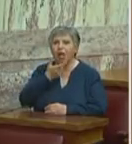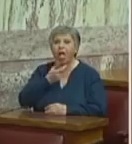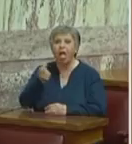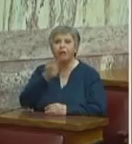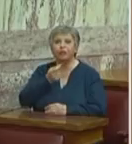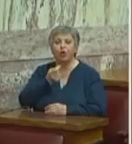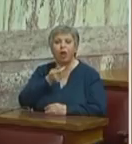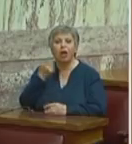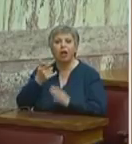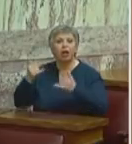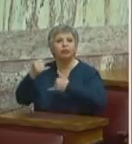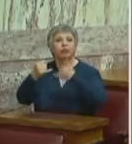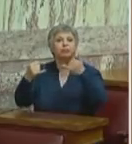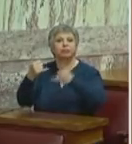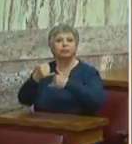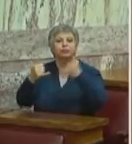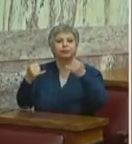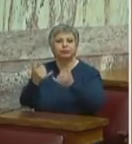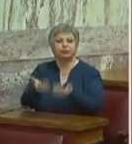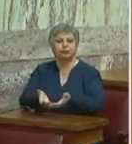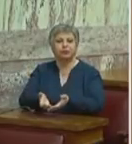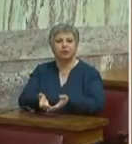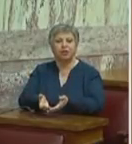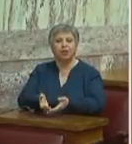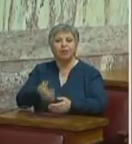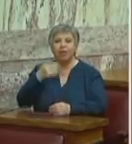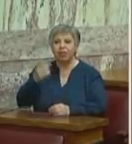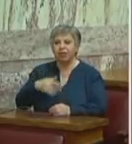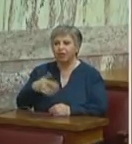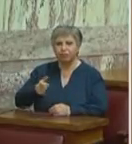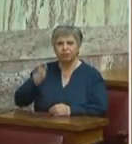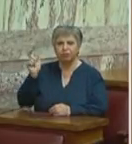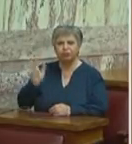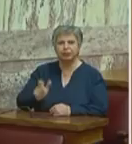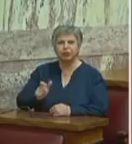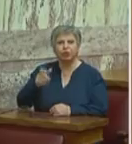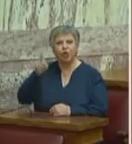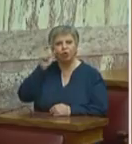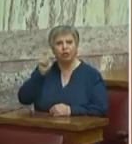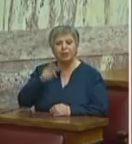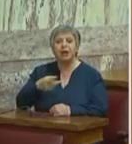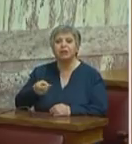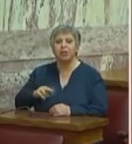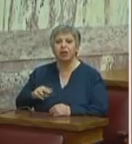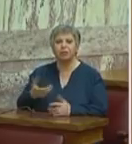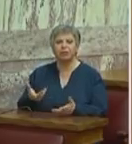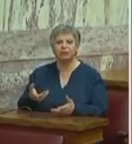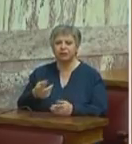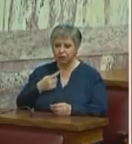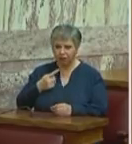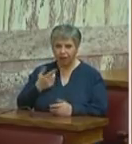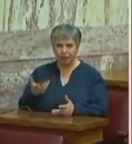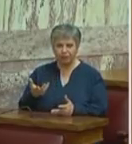Είναι ερωτήματα τα οποία δεν φρόντισε κανένας να απαντήσει κατά τη σημερινή συνεδρίαση. Και